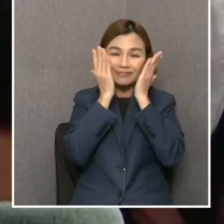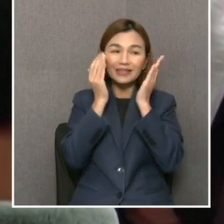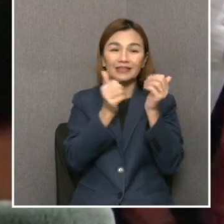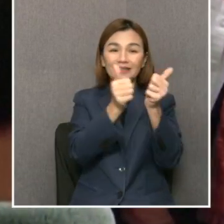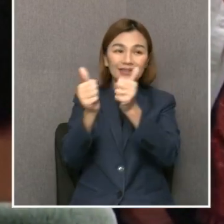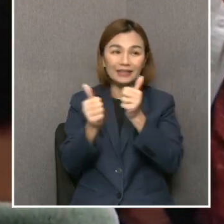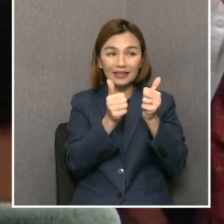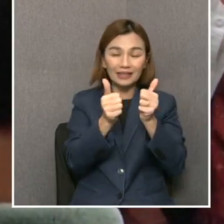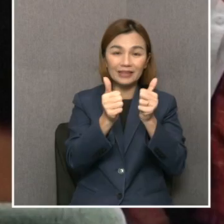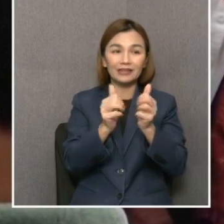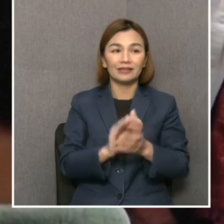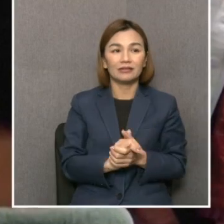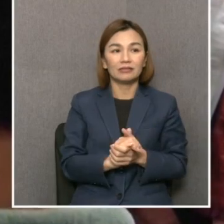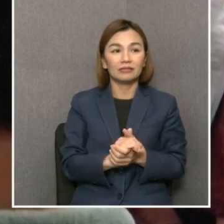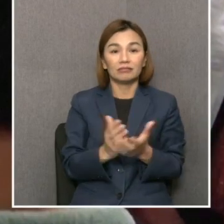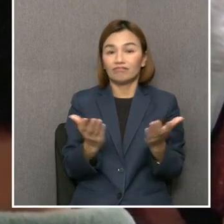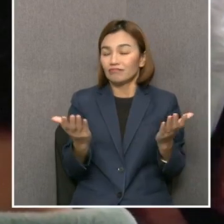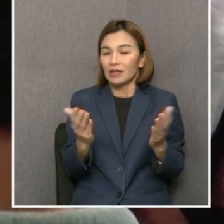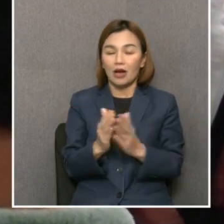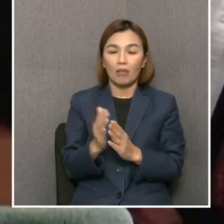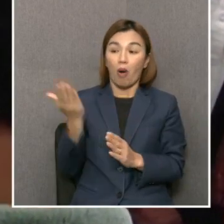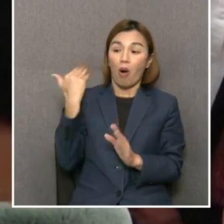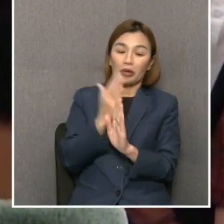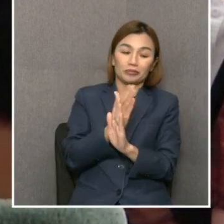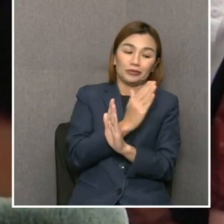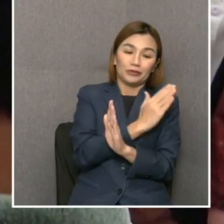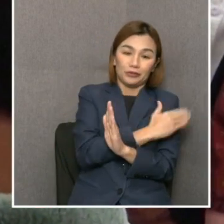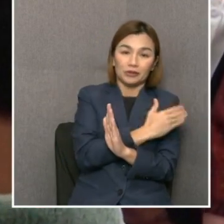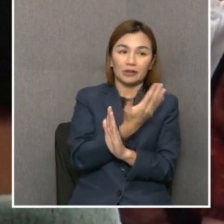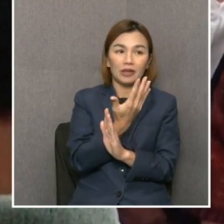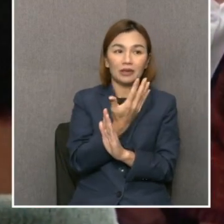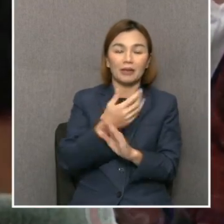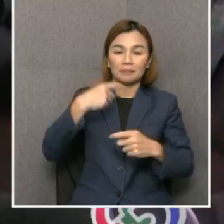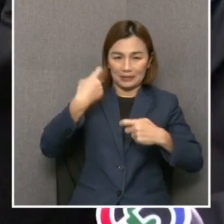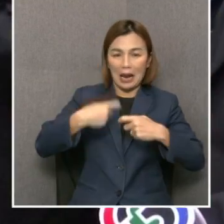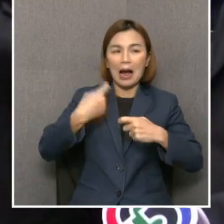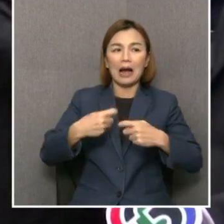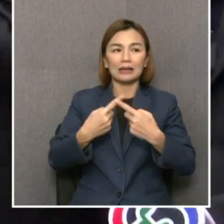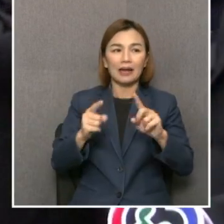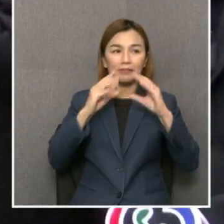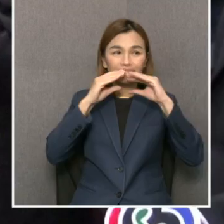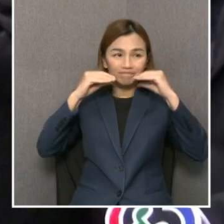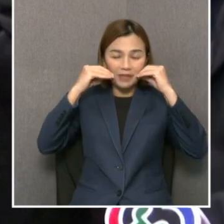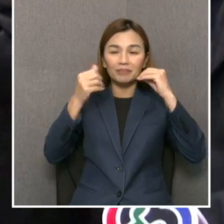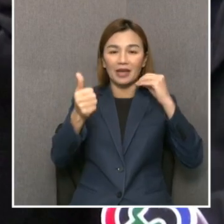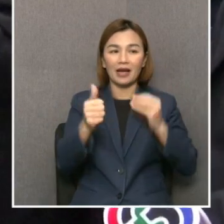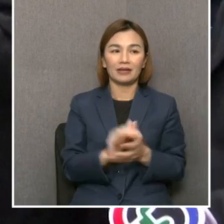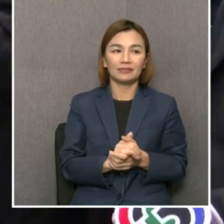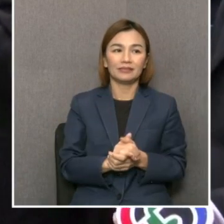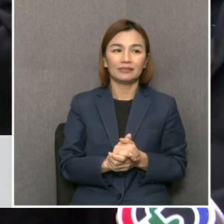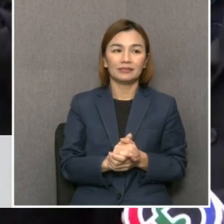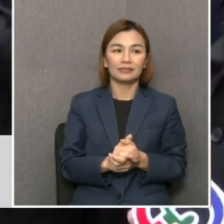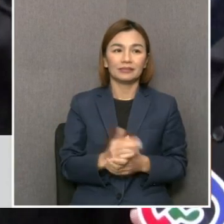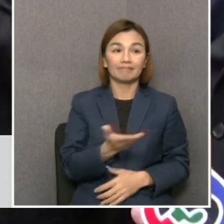ที่ในช่วงเวลาที่ผ่านมาเนี่ยก็ยากลำบากมาก นี่ก็เป็นบรรยากาศนะคะระหว่าง